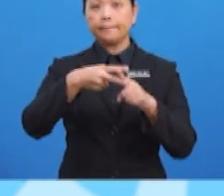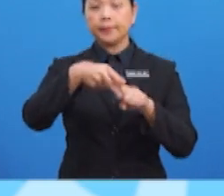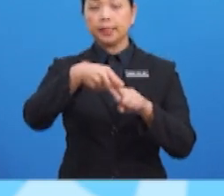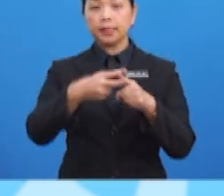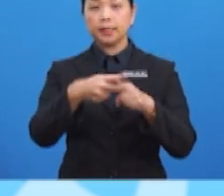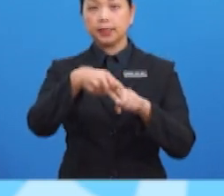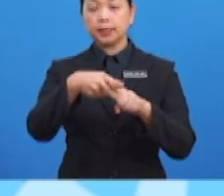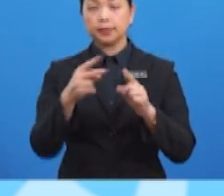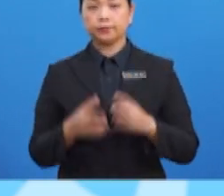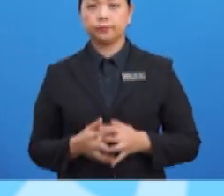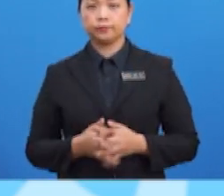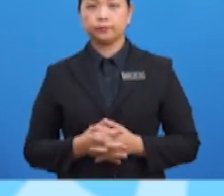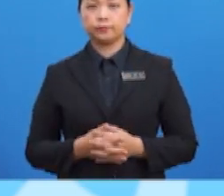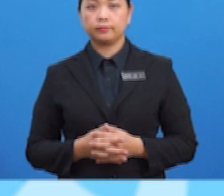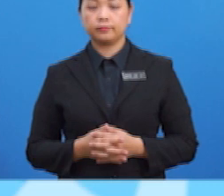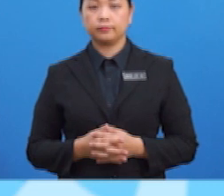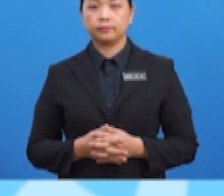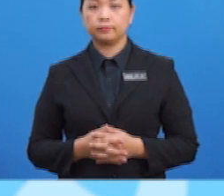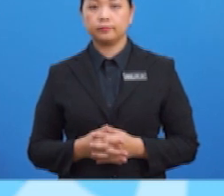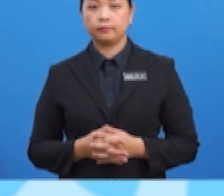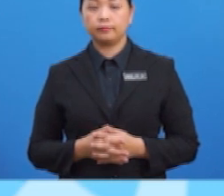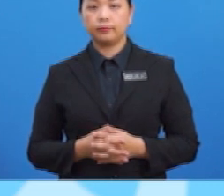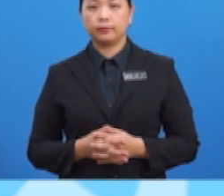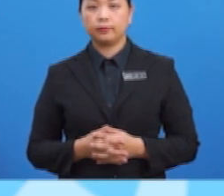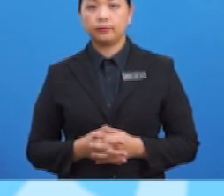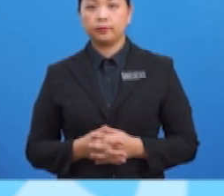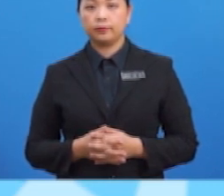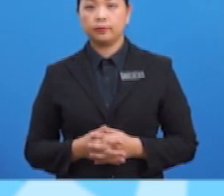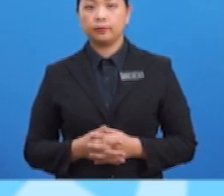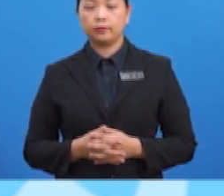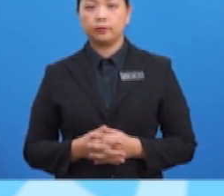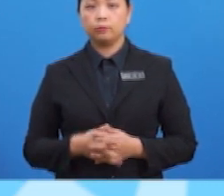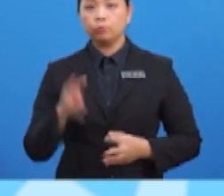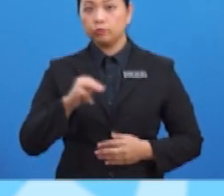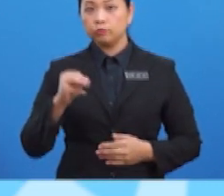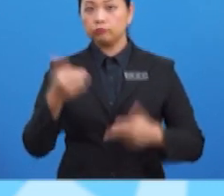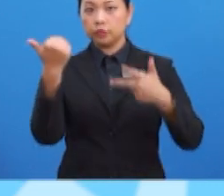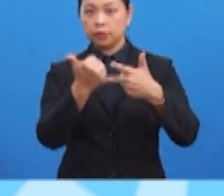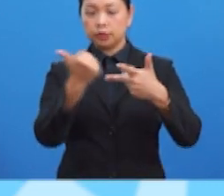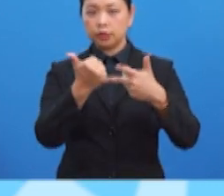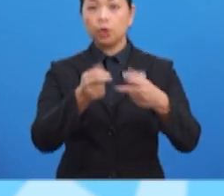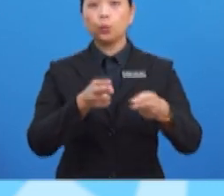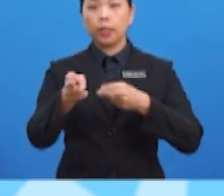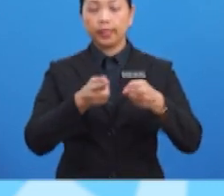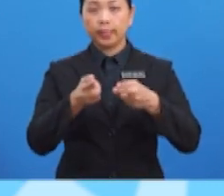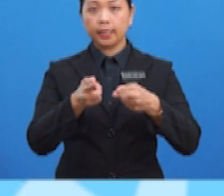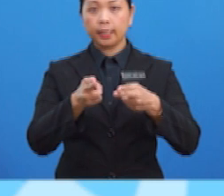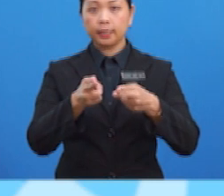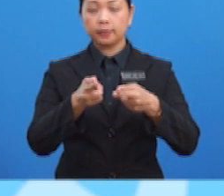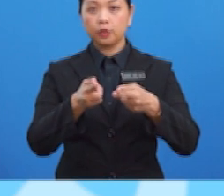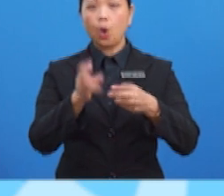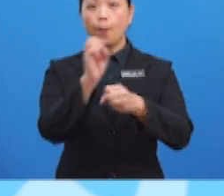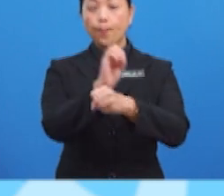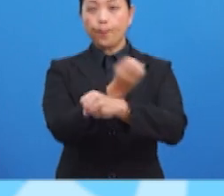Dan ketiga, yang terakhir, murid dapat menghuraikan mekanisme operasi asas pada semua